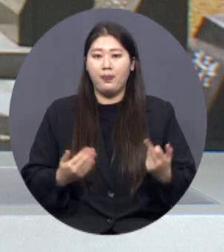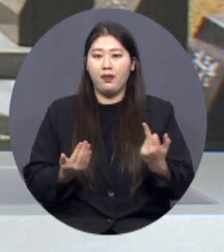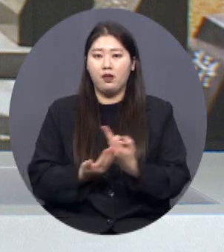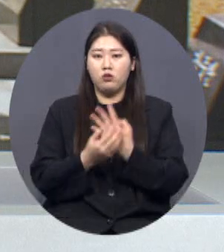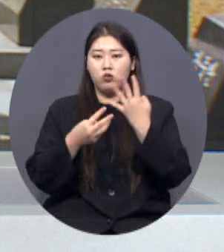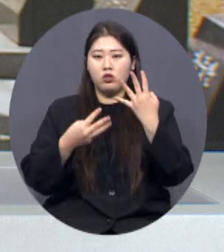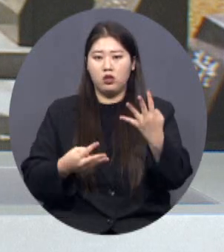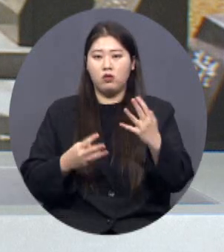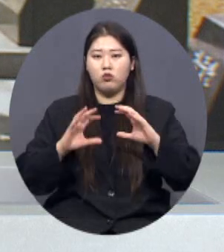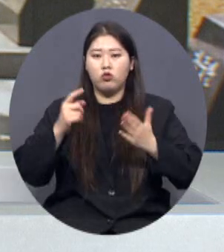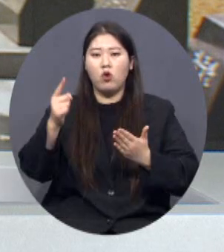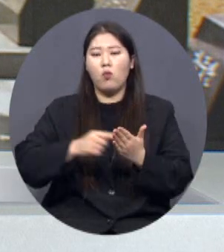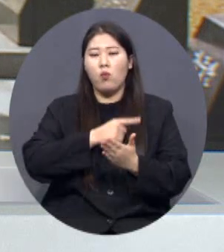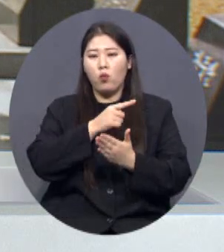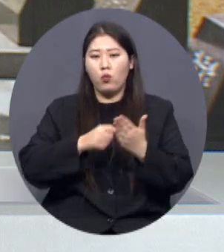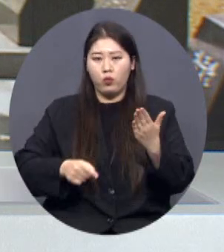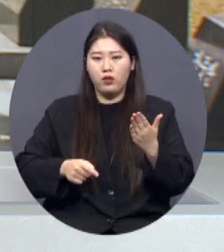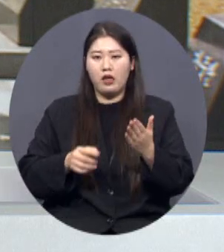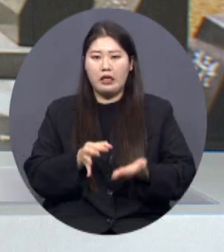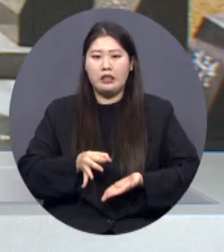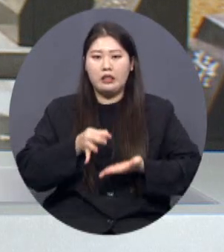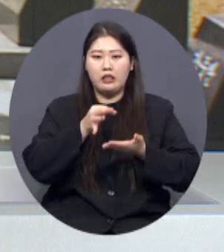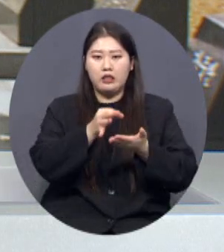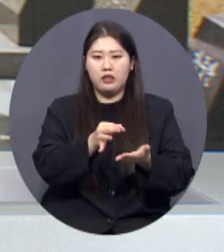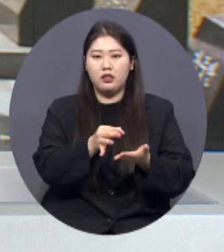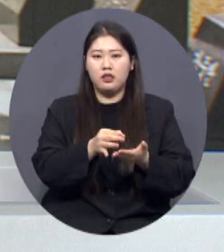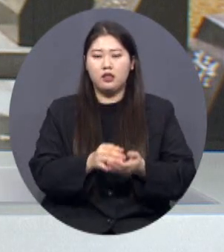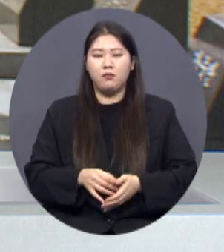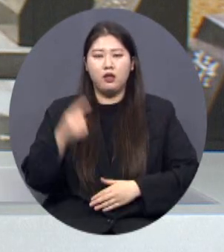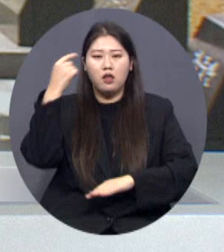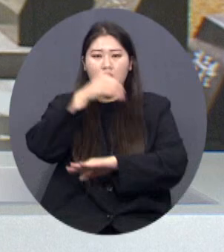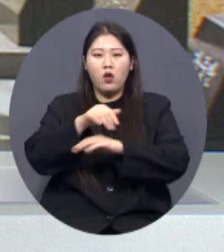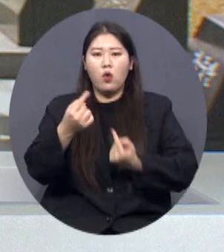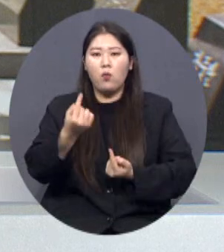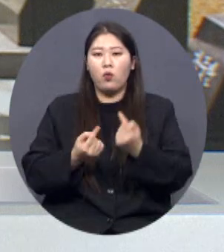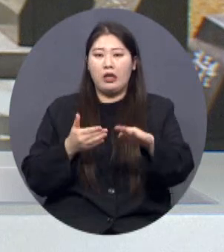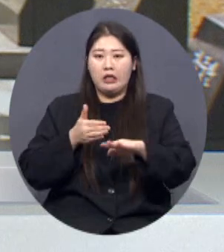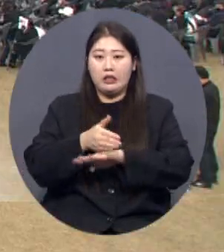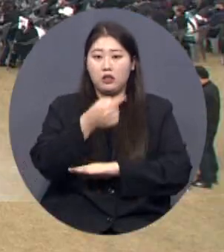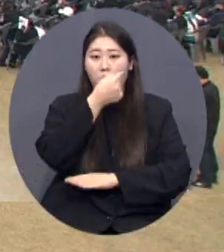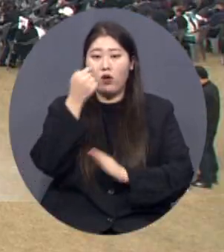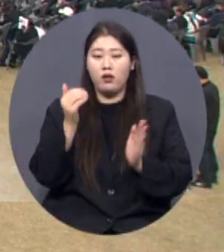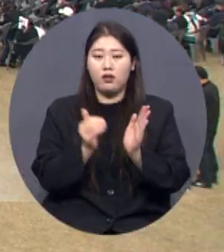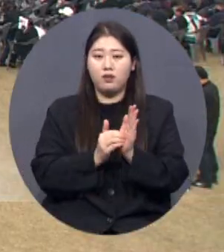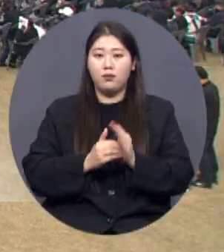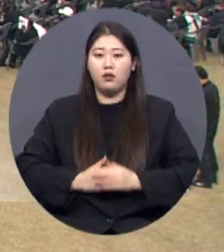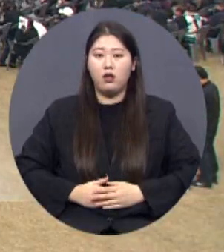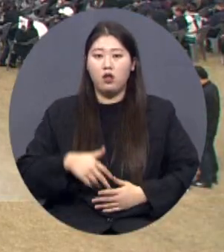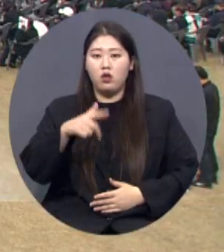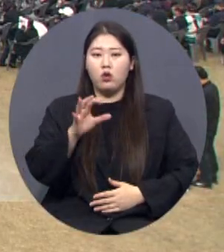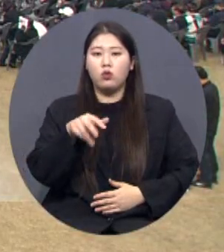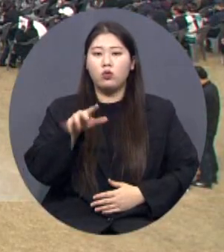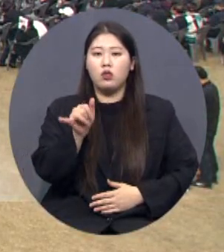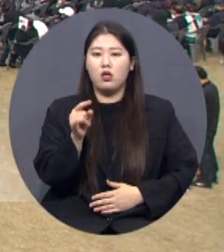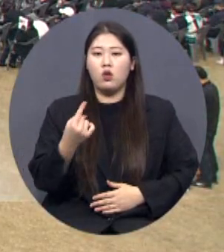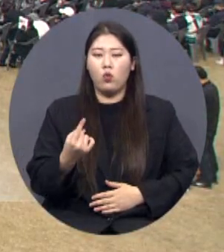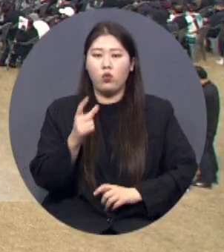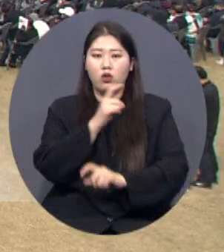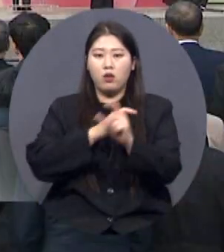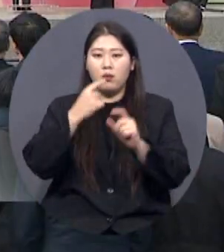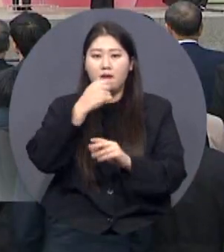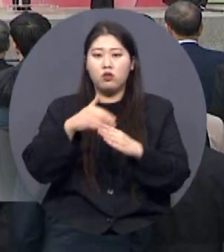제주 4.3 국가보상금 지급 속도가 당초 계획보다 늦어지고 있는 것으로 확인됐습니다. 송재호 더불어민주당